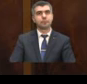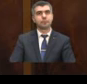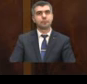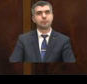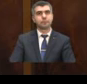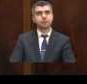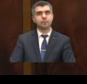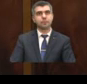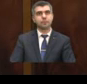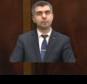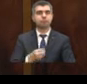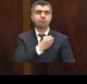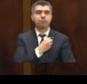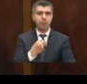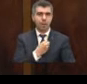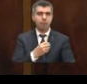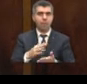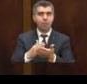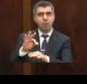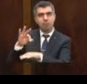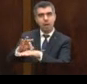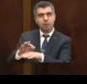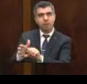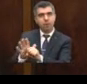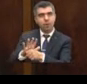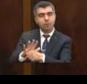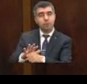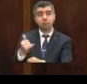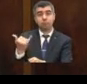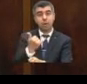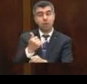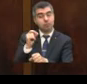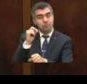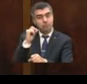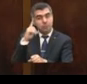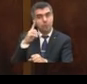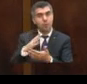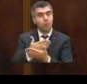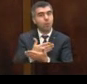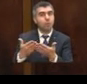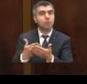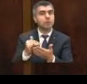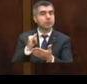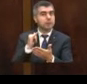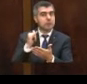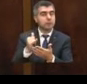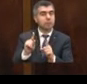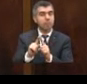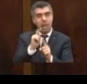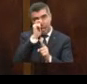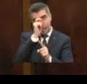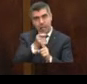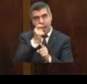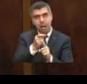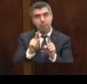إن الوضعية الصحية المستقرة تدفعنا إلى المطالبة بالمزيد من اليقظة، مع ضرورة التقيد بها وتكثيف